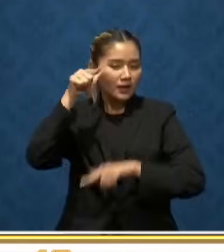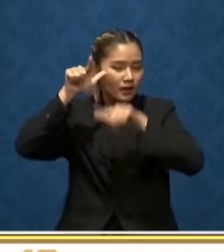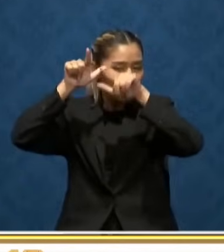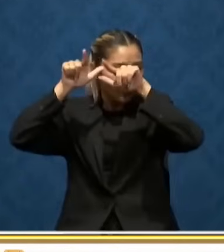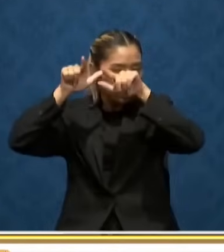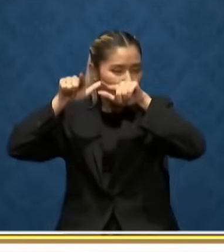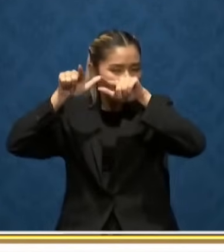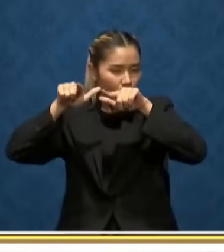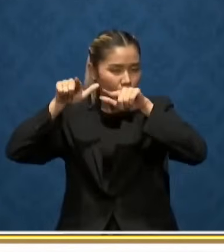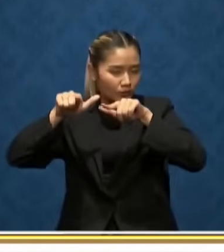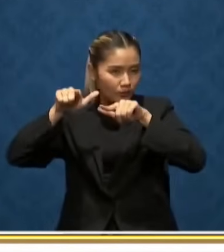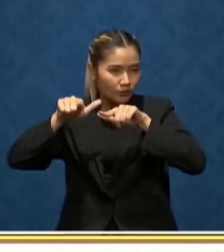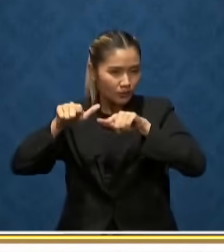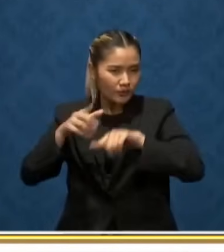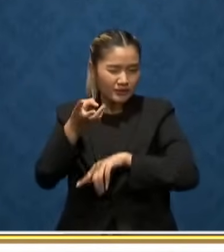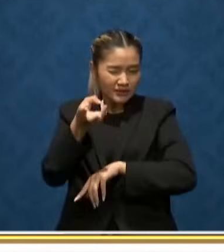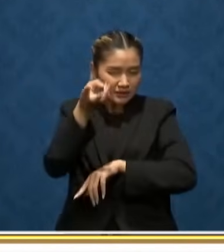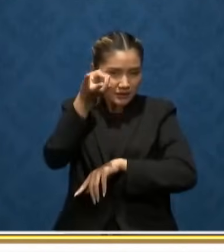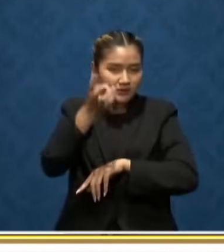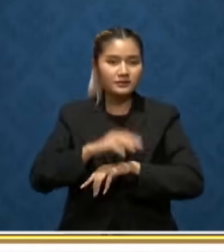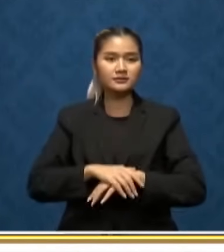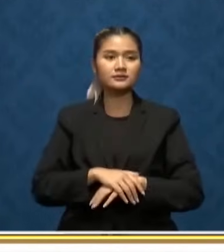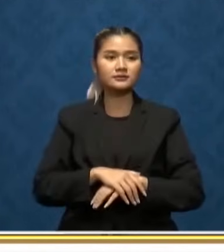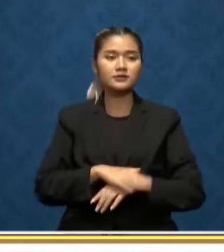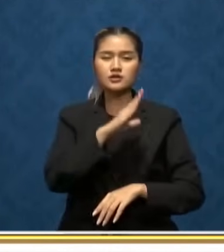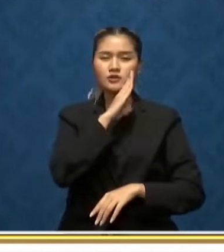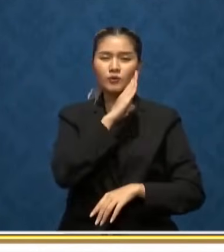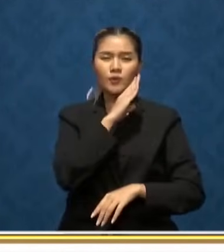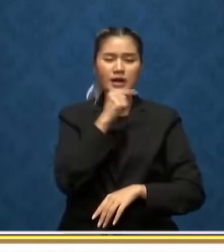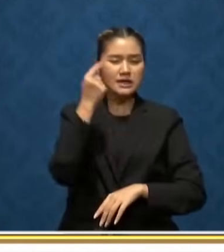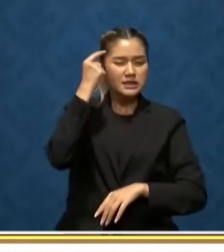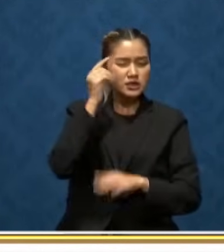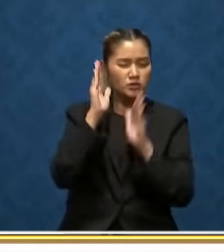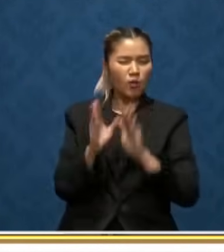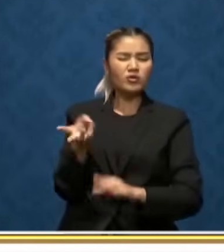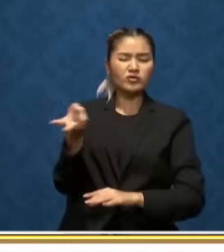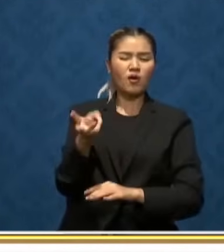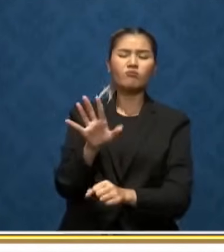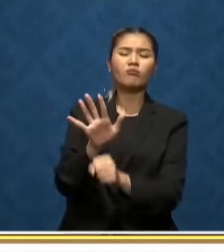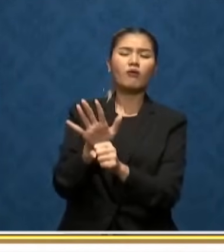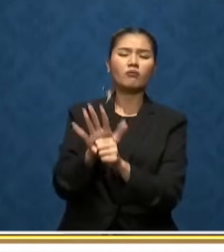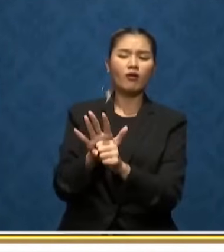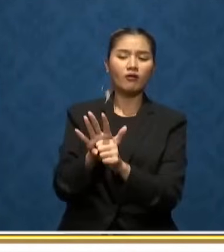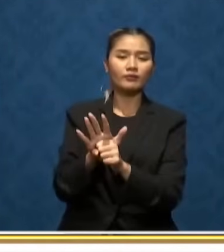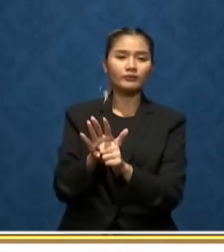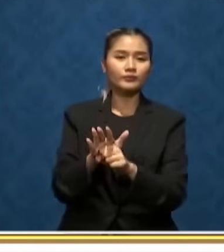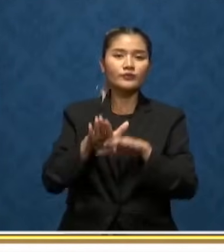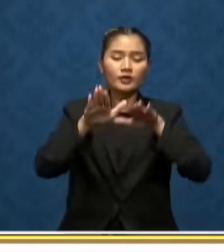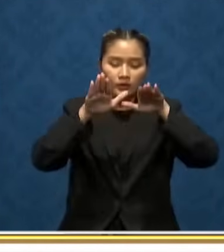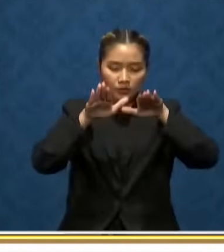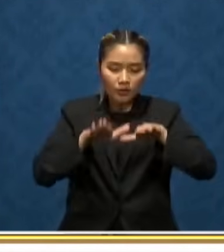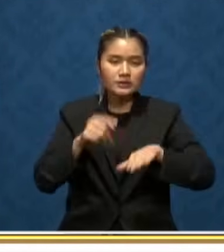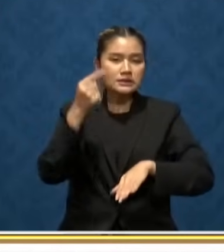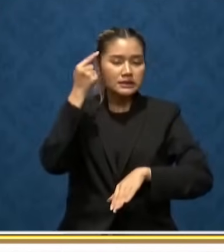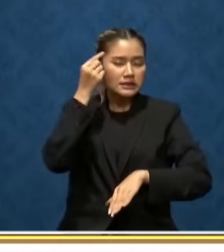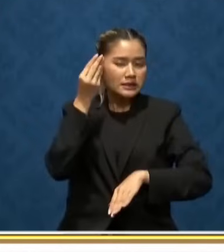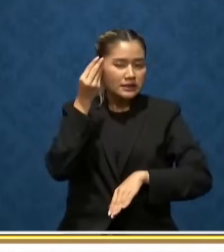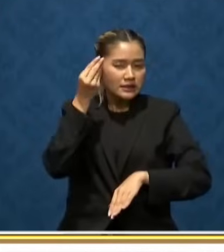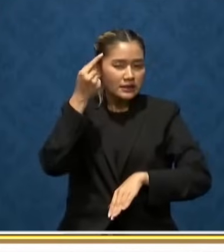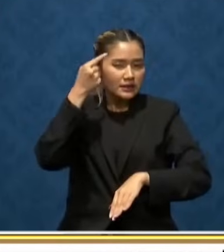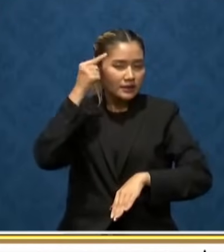ทิฏฐิความคิดของท่านลดความจำนนต่อจำนวนคนดูตรงนี้ไว้ก่อนแล้วคิดสิครับ